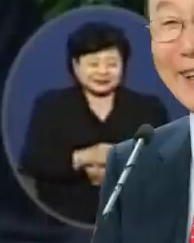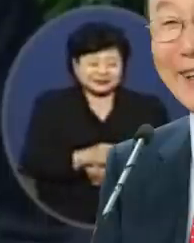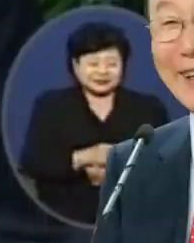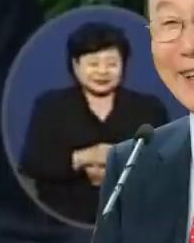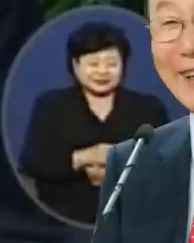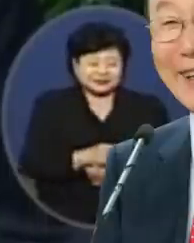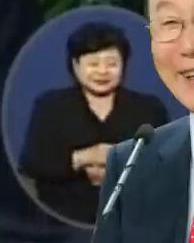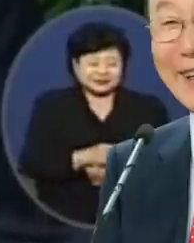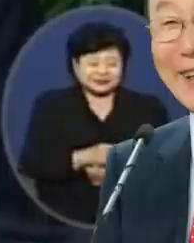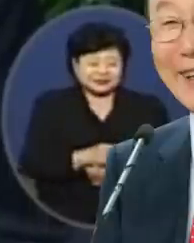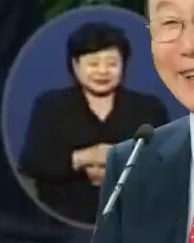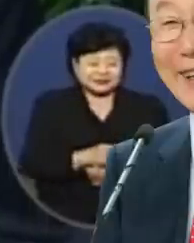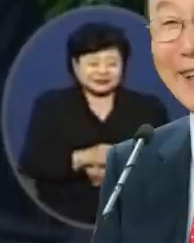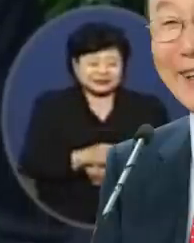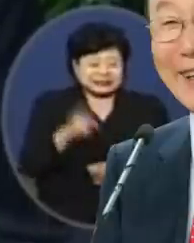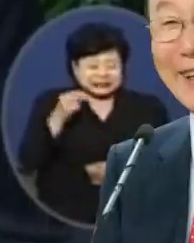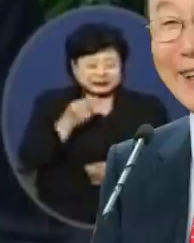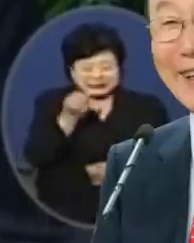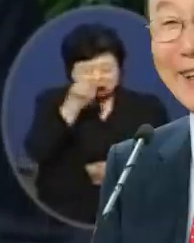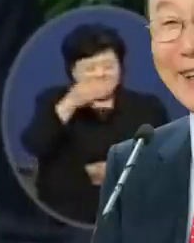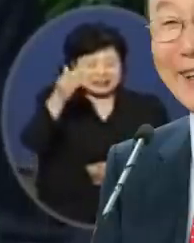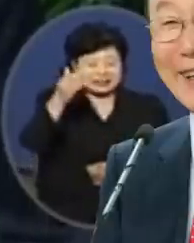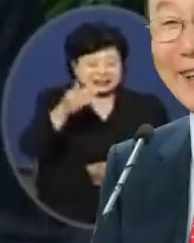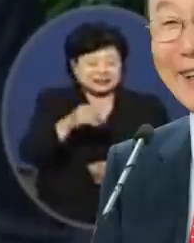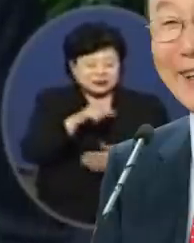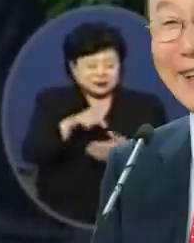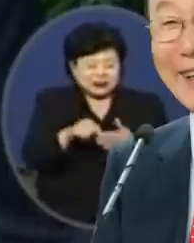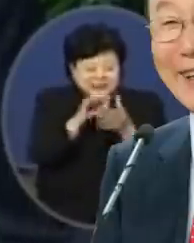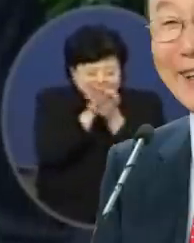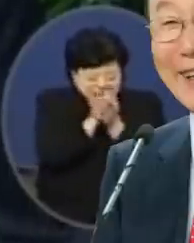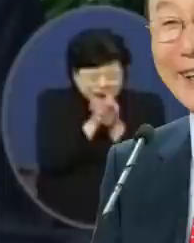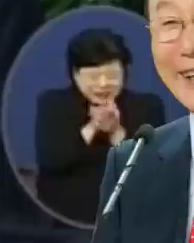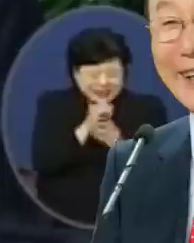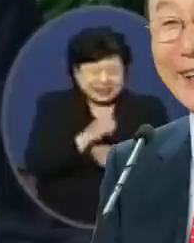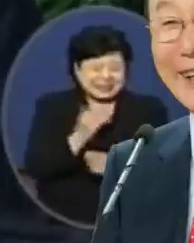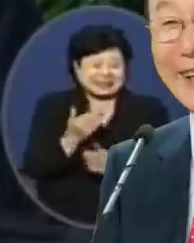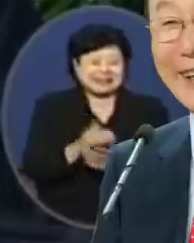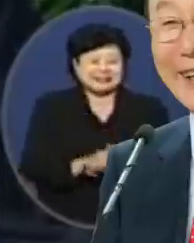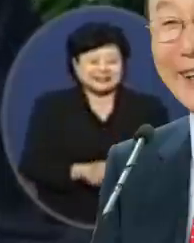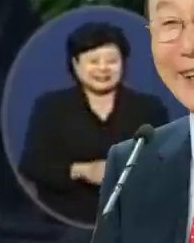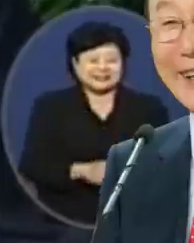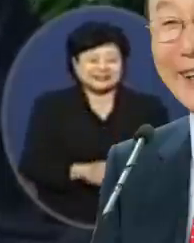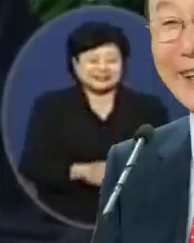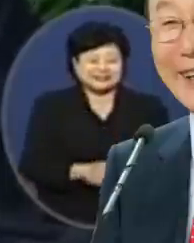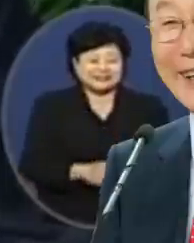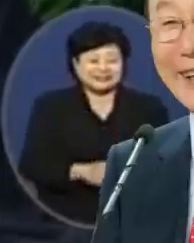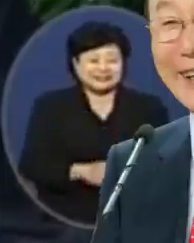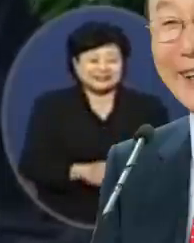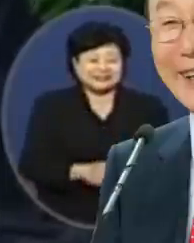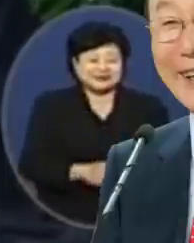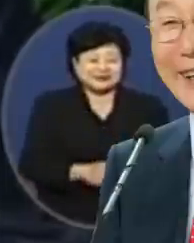아무래도 오살리 기도원에 가서 굴속에 좀 들어가야 되겠습니다.